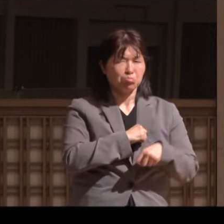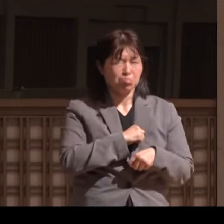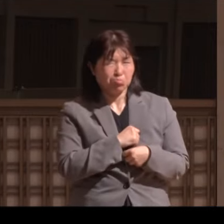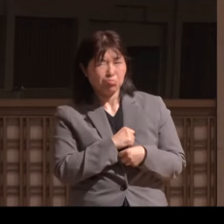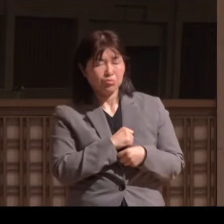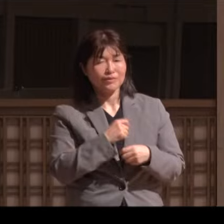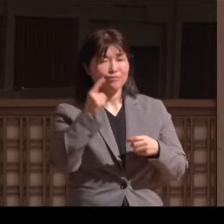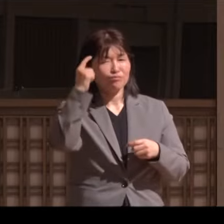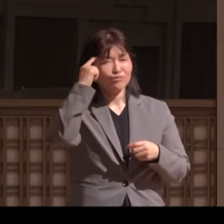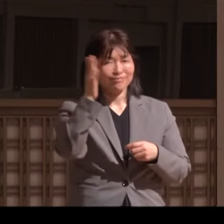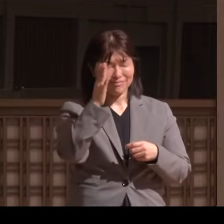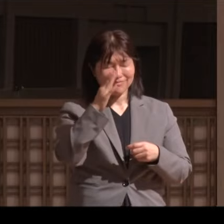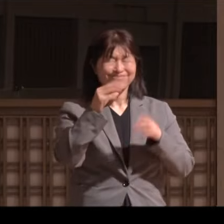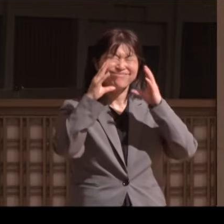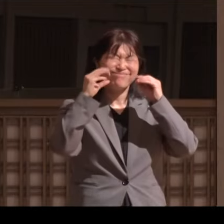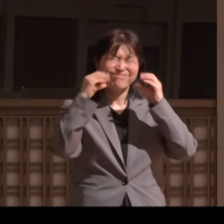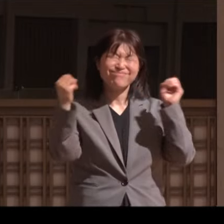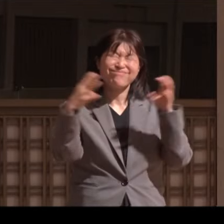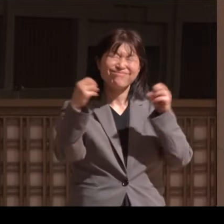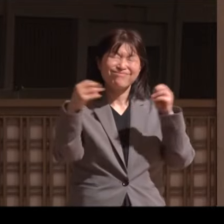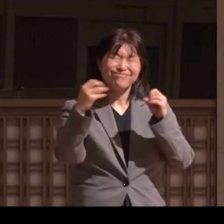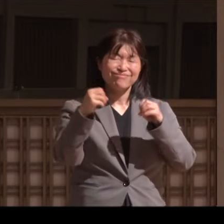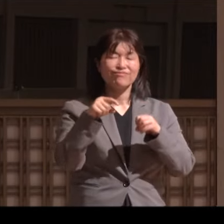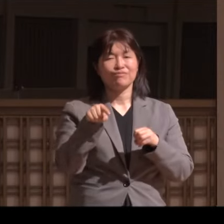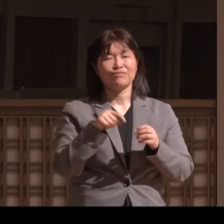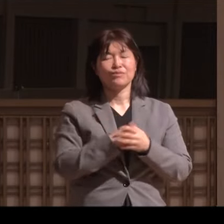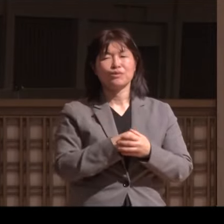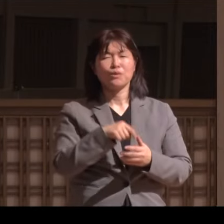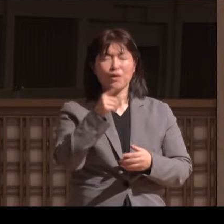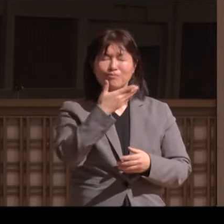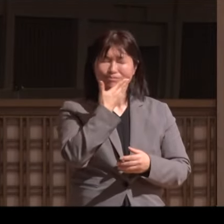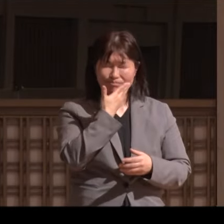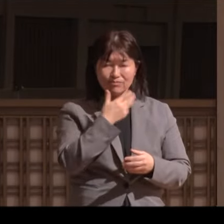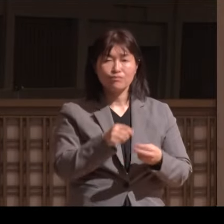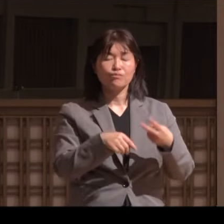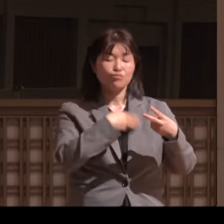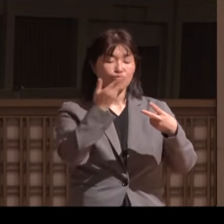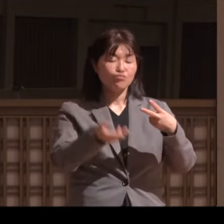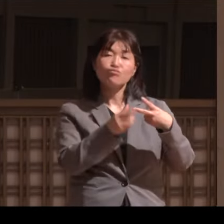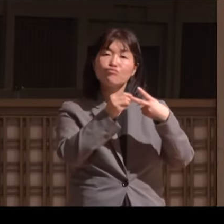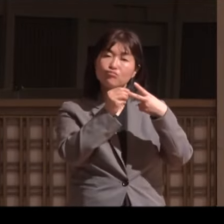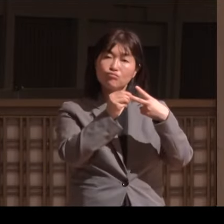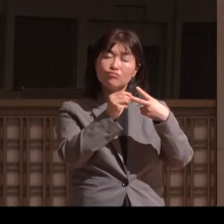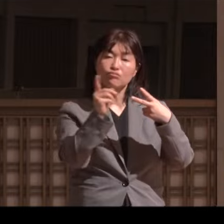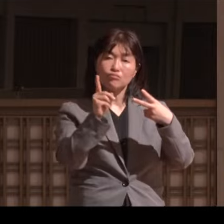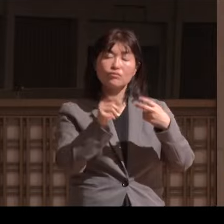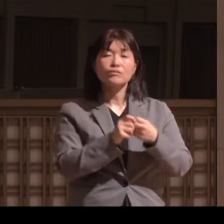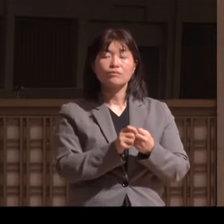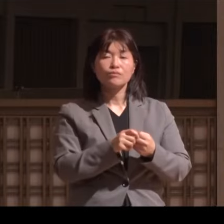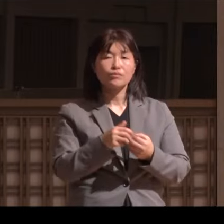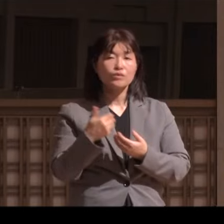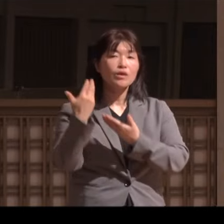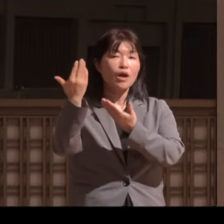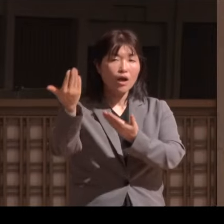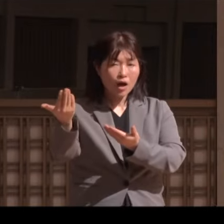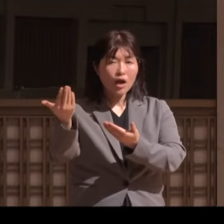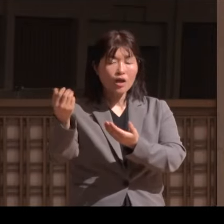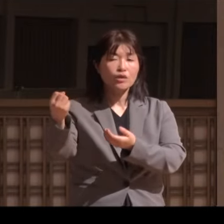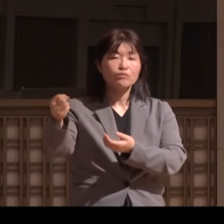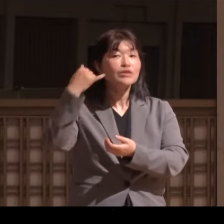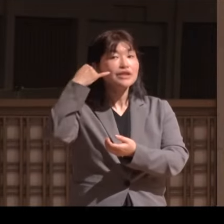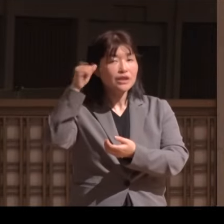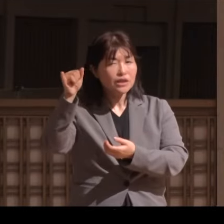からニコニコしながら話すること1個かな2個目はそれに近いですけど人の意見を否定し